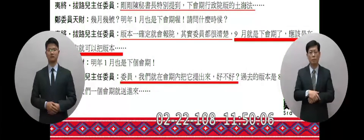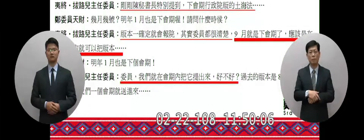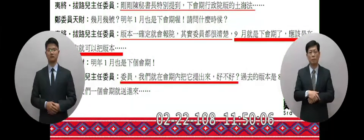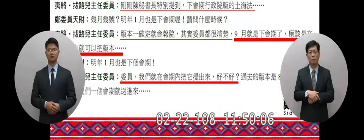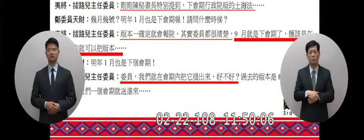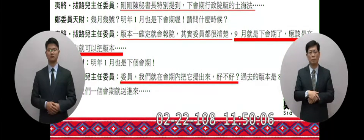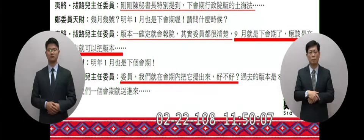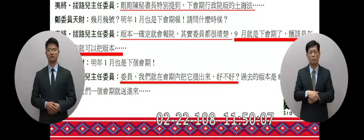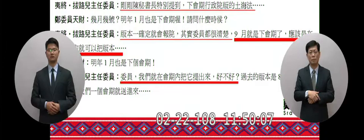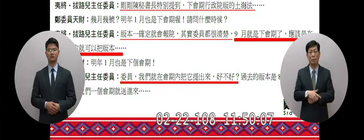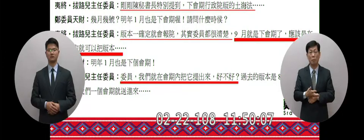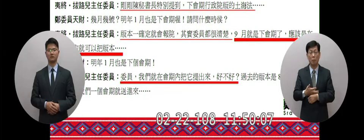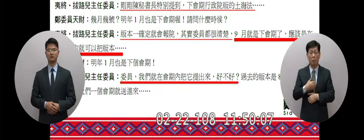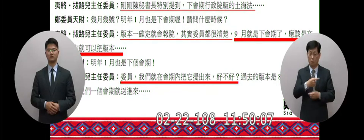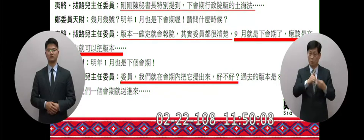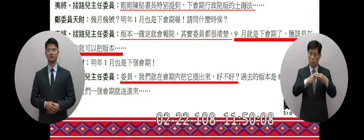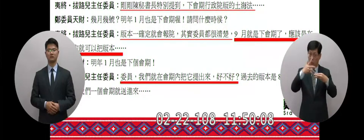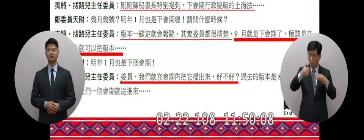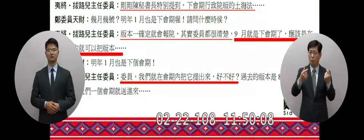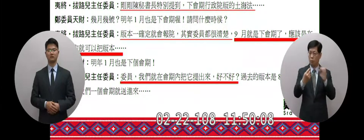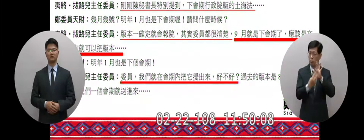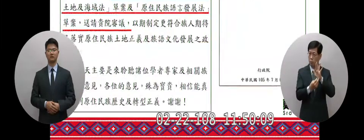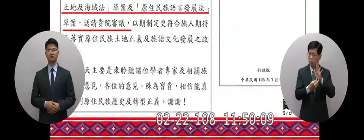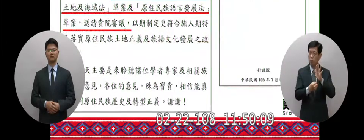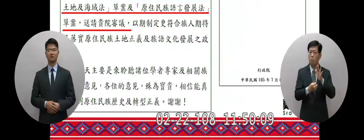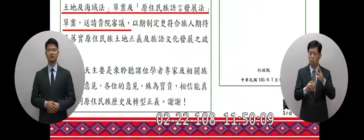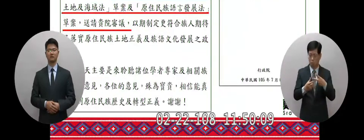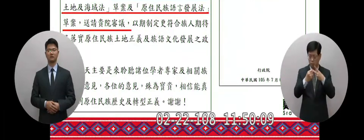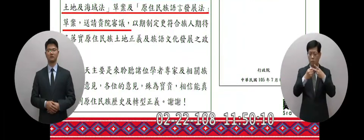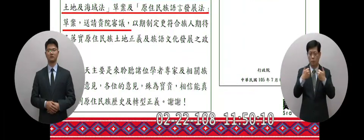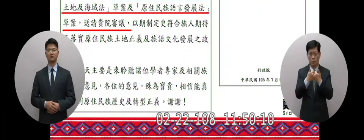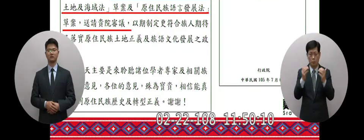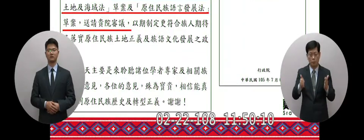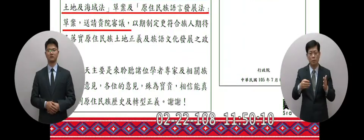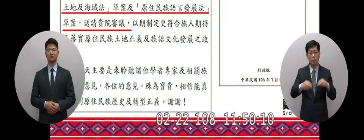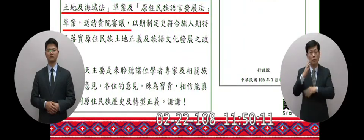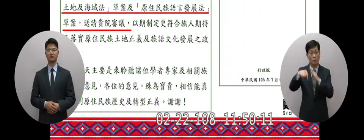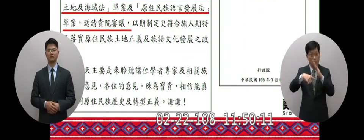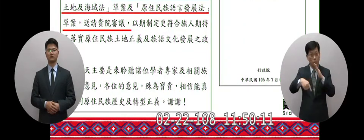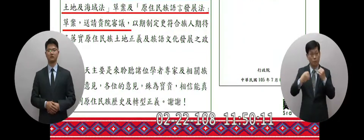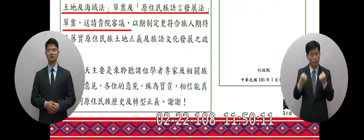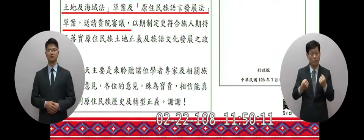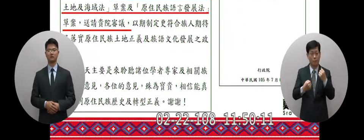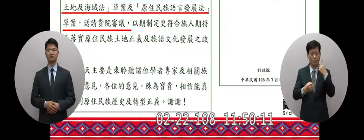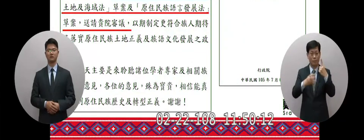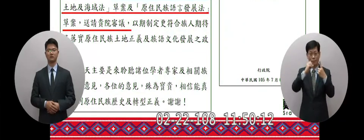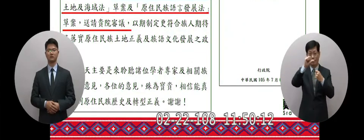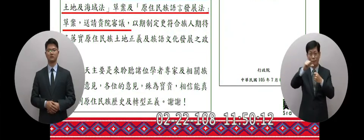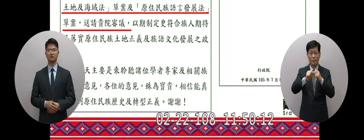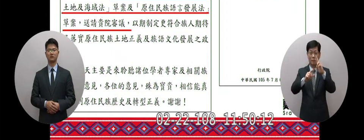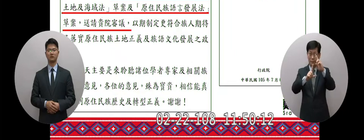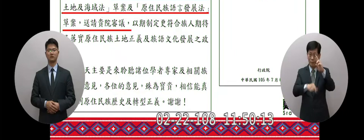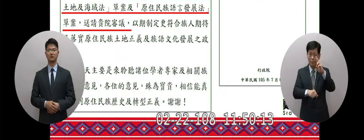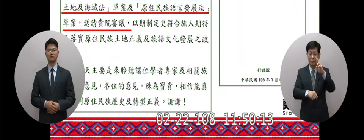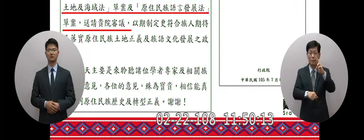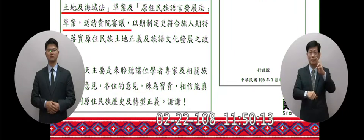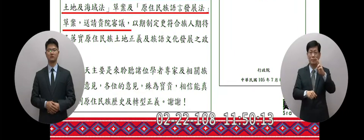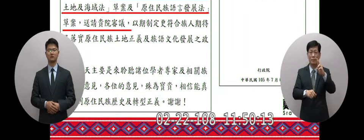法。以降主委也说第二会期，行政院在